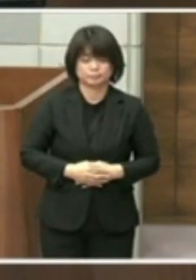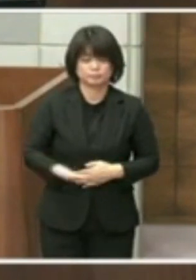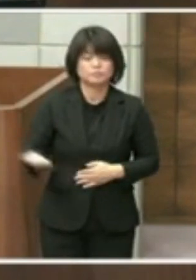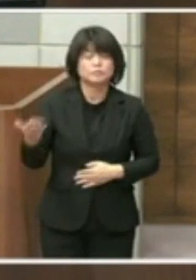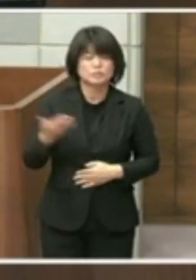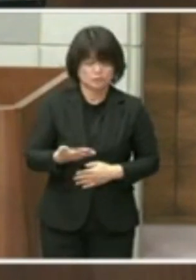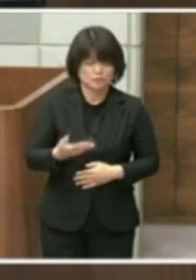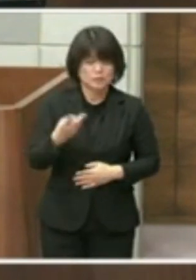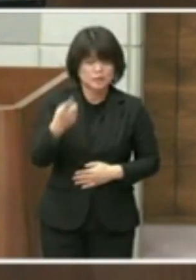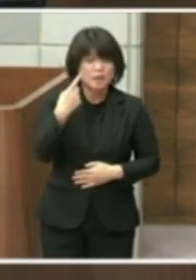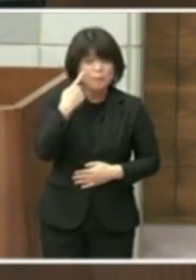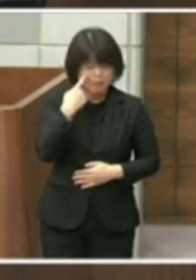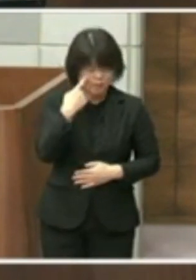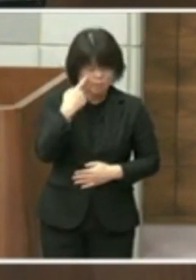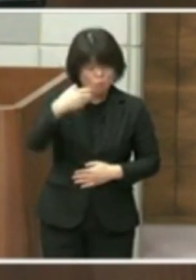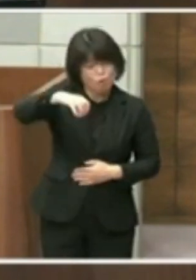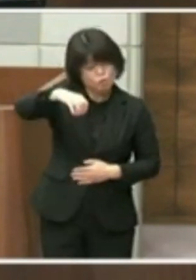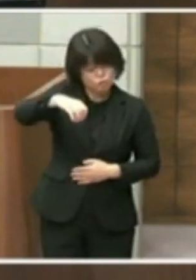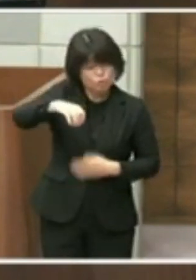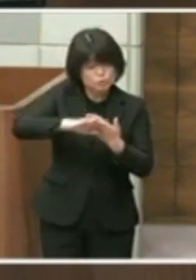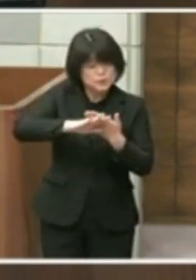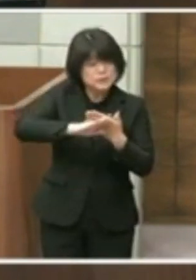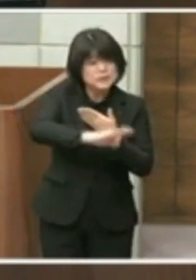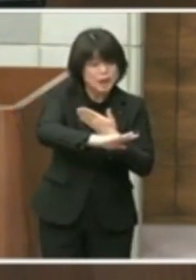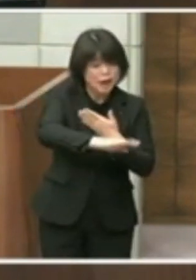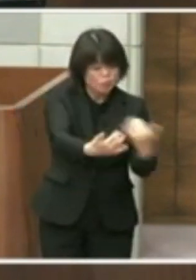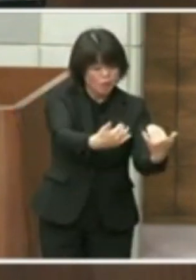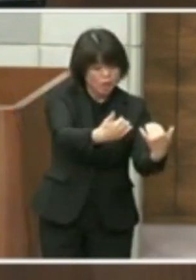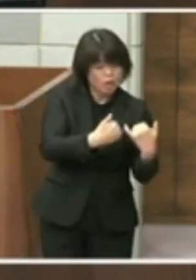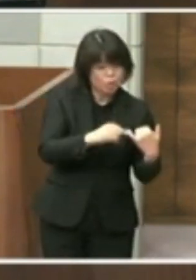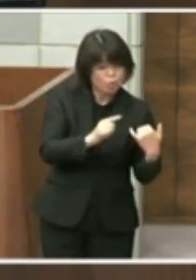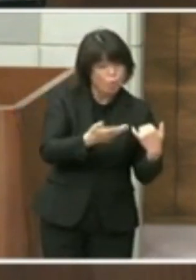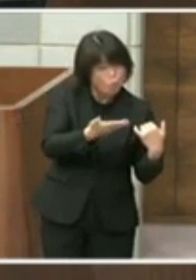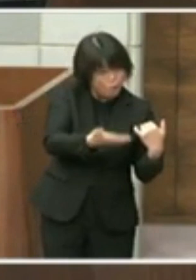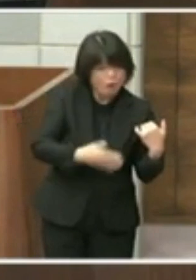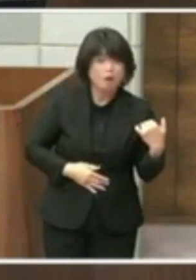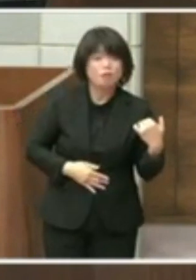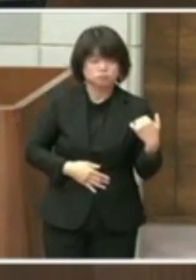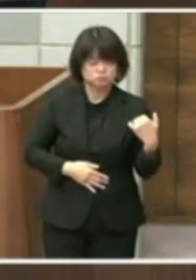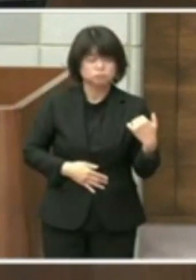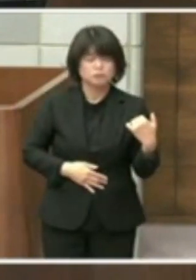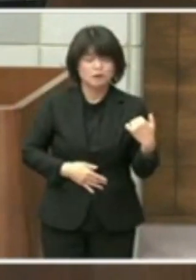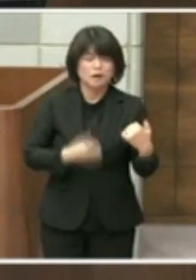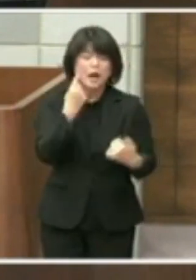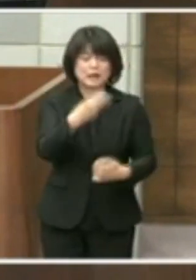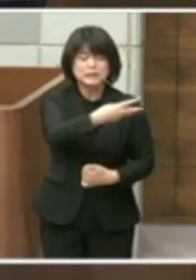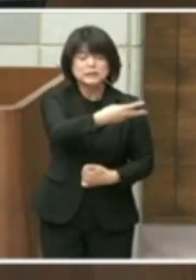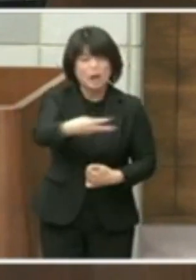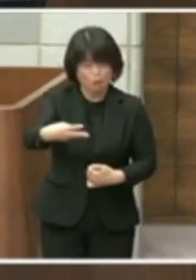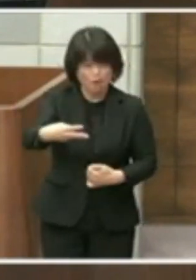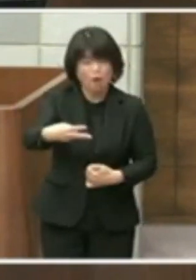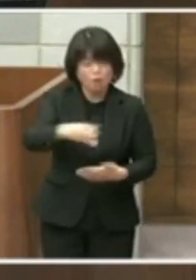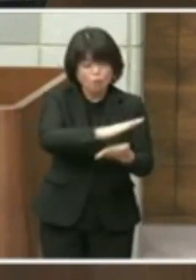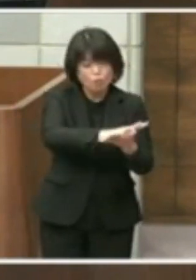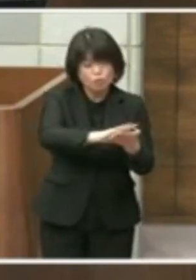次に2点目の水道水以外の影響についてでございますが、明石川浄水場